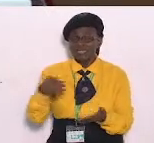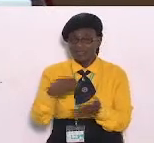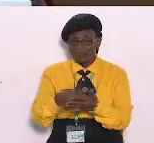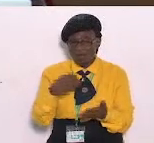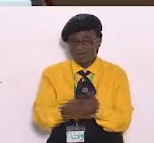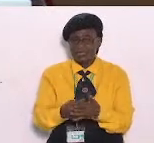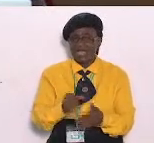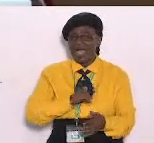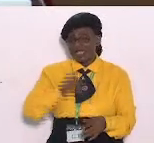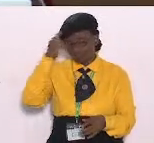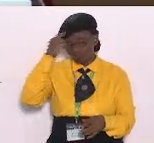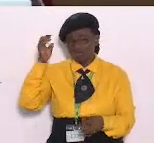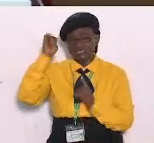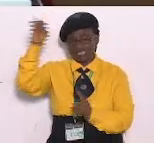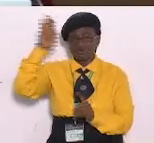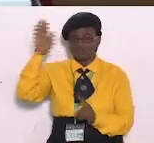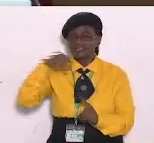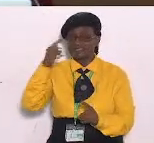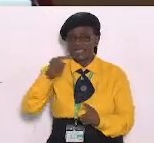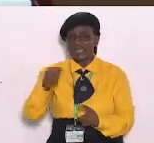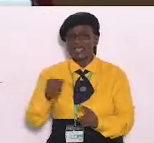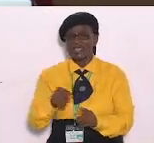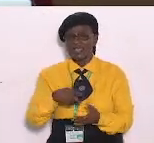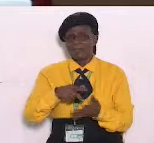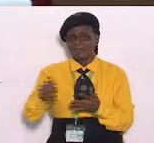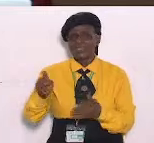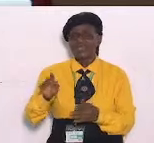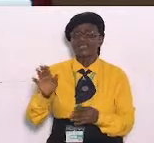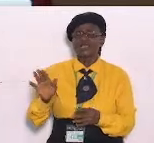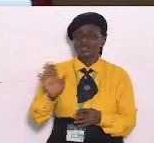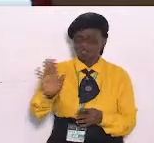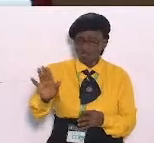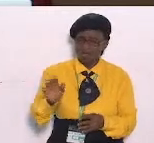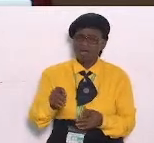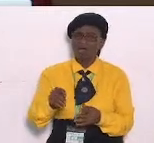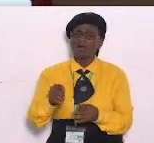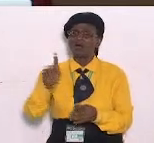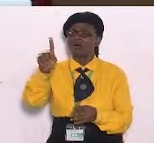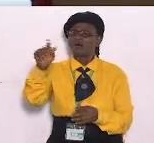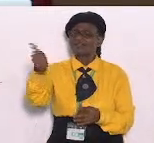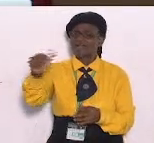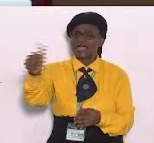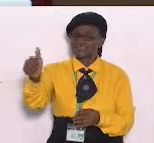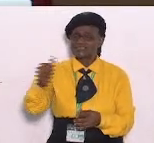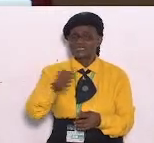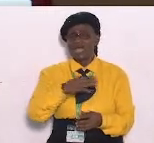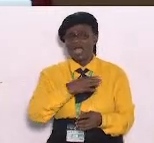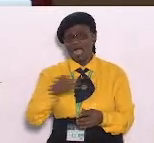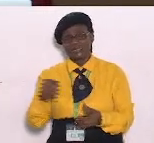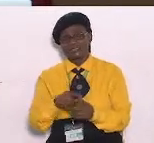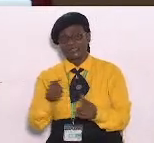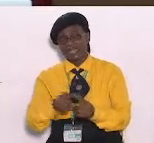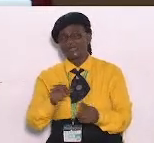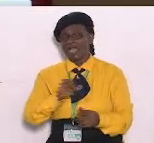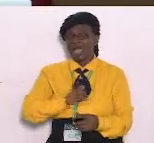propriétaire j'ai demandé à Dieu qu'est-ce que je vais faire avec l'argent là mais je croyais qu'il allait dire va